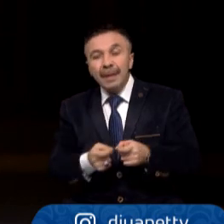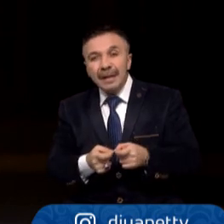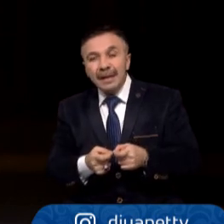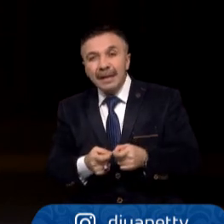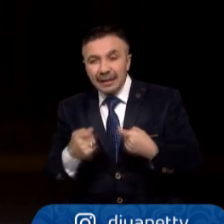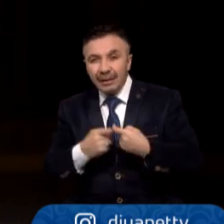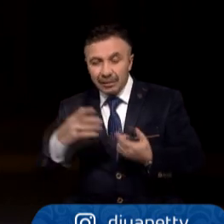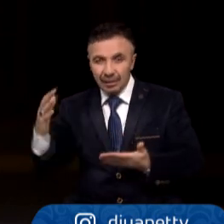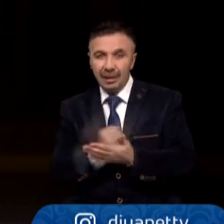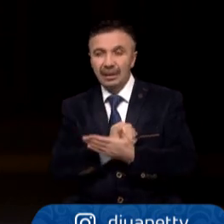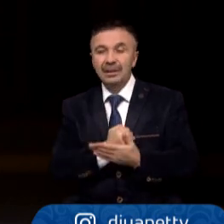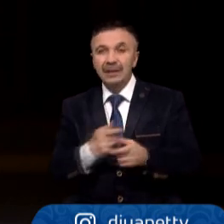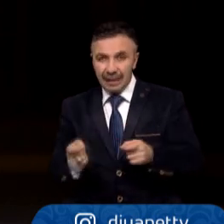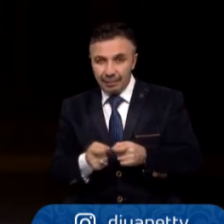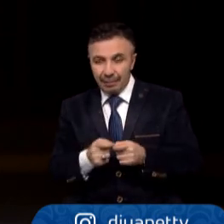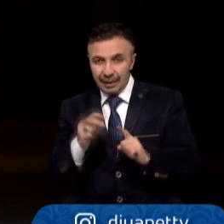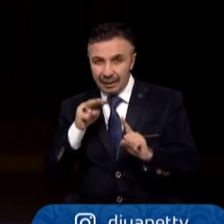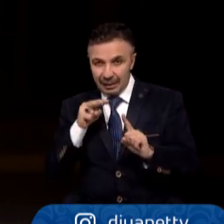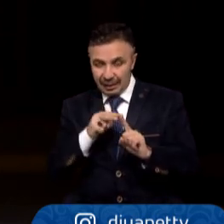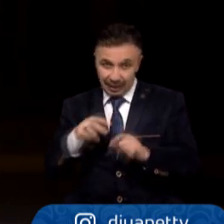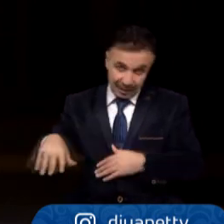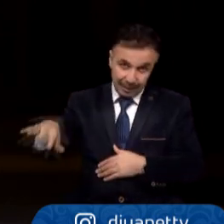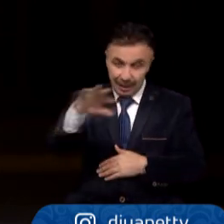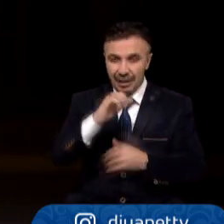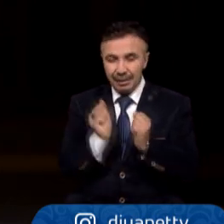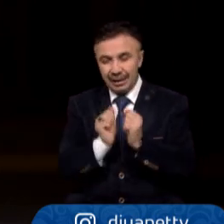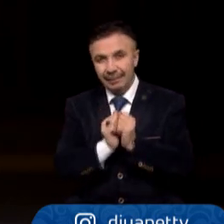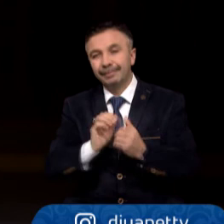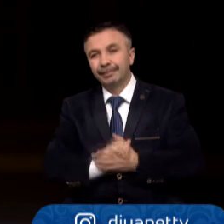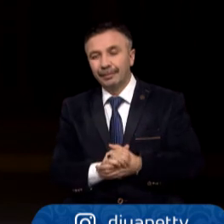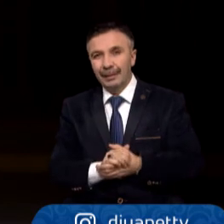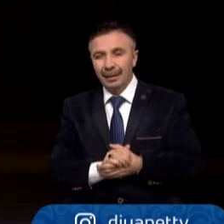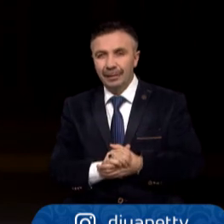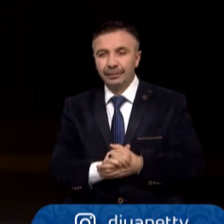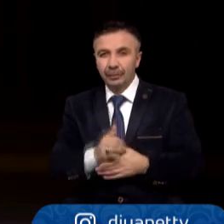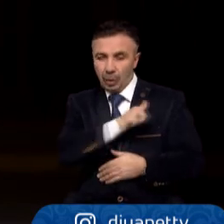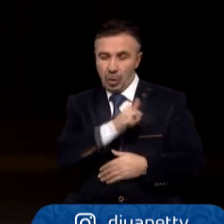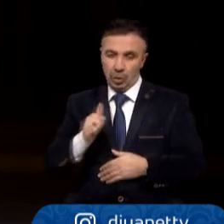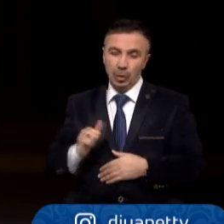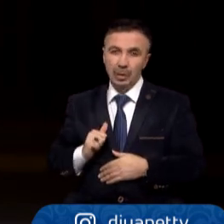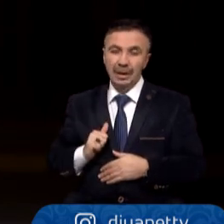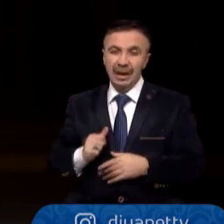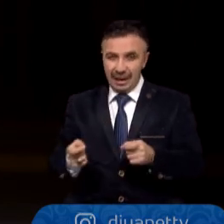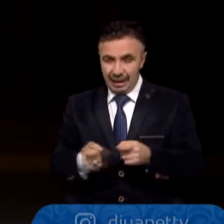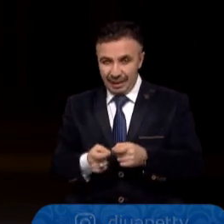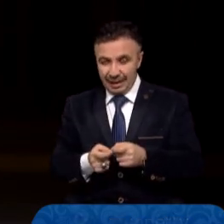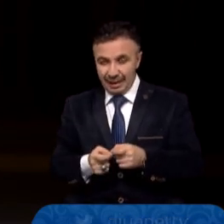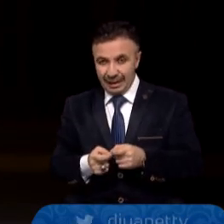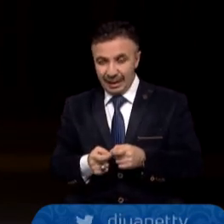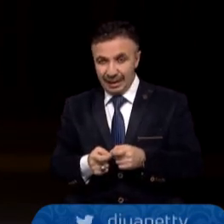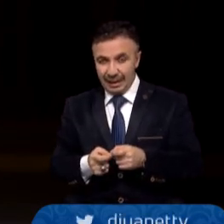Bedir Zaferini kazandı Bedir ashab-ı ile birlikte bu ordunun